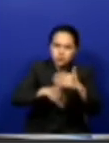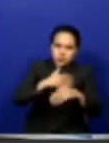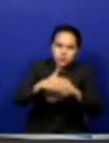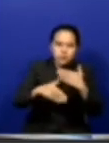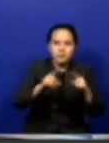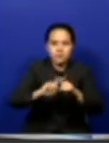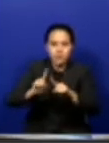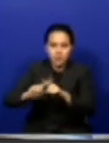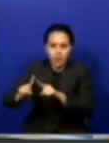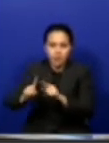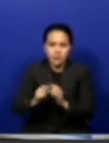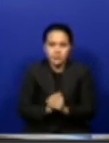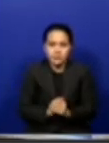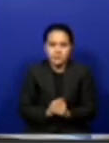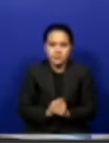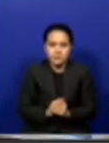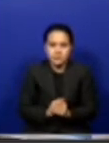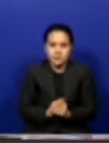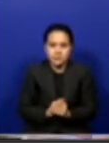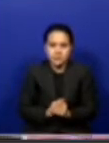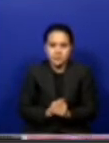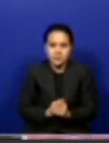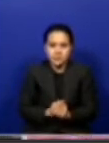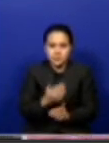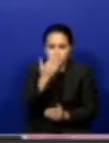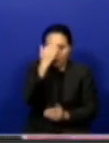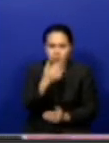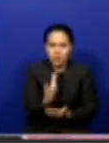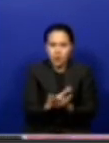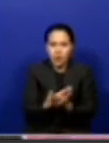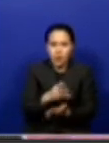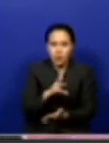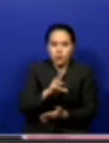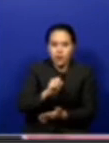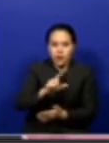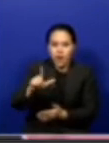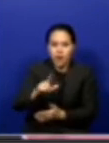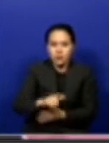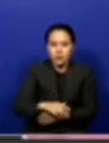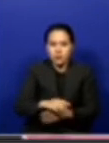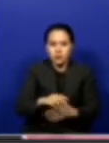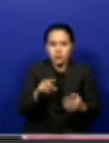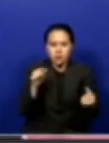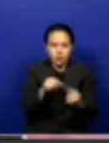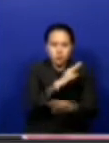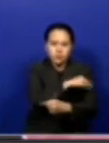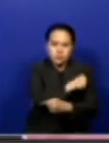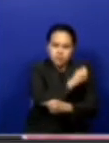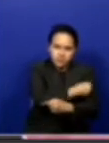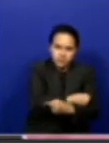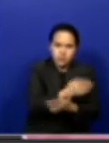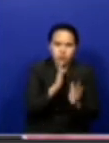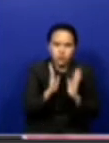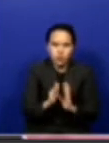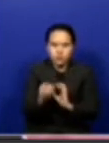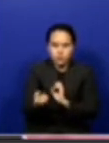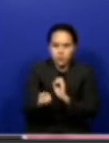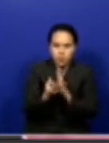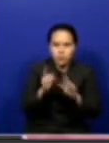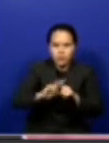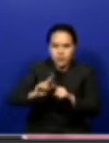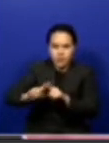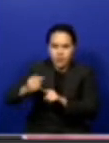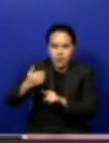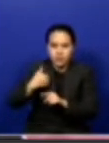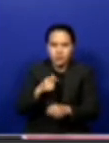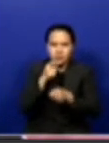งจะไม่พูดถึงนะครับเพราะว่านั่นก็คือเอาไปเยียวยาเกี่ยวกับเรื่องด้านสาธารณสุขเยียวยาผู้ที่ได้รับผลกระทบไม่ว่าจะภาคการ